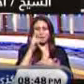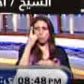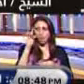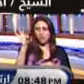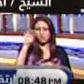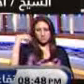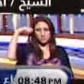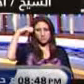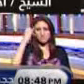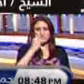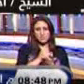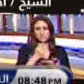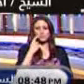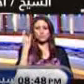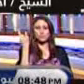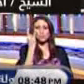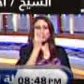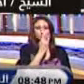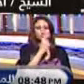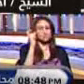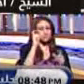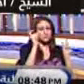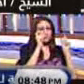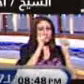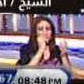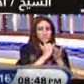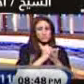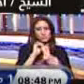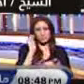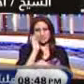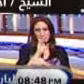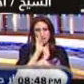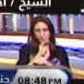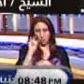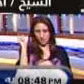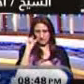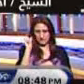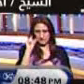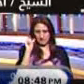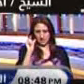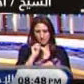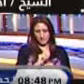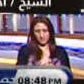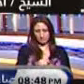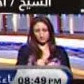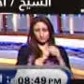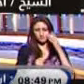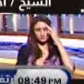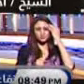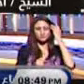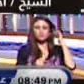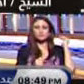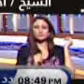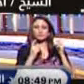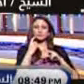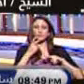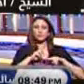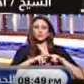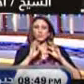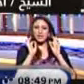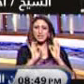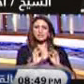أيضا ومشرف على الدعوة الإسلامية لانتخاب مدير هذه الهيئة من هيئة كبار